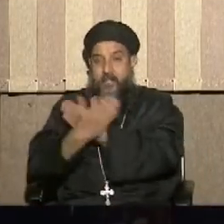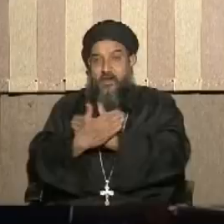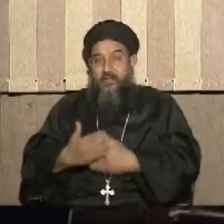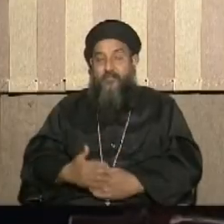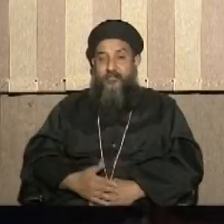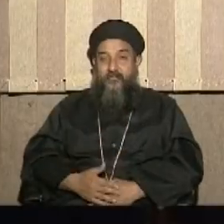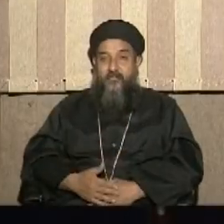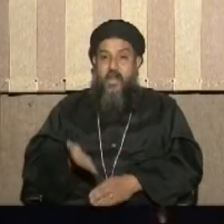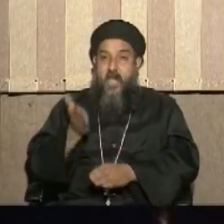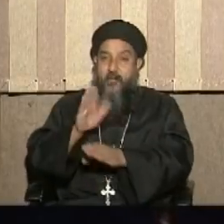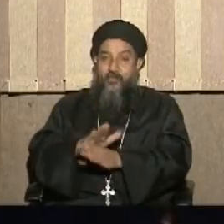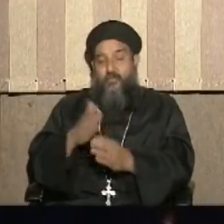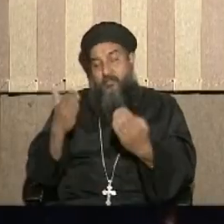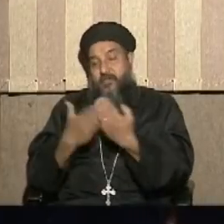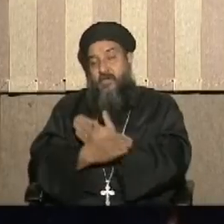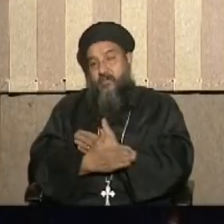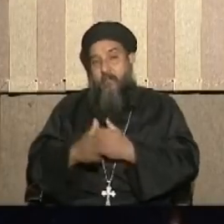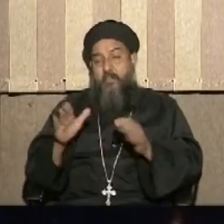أنا